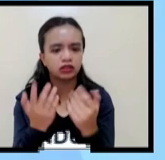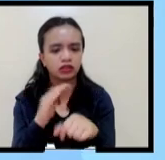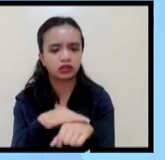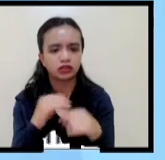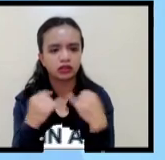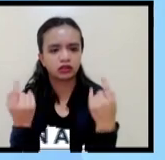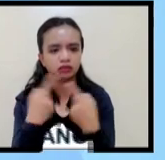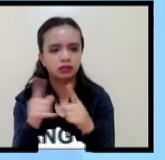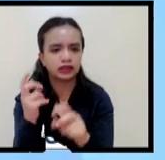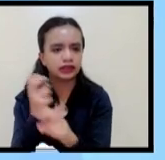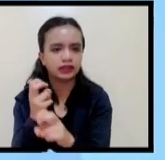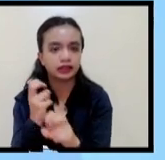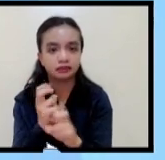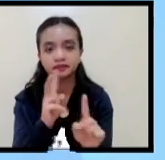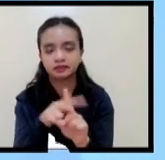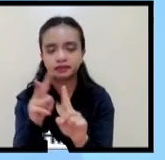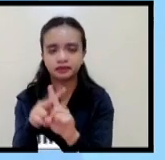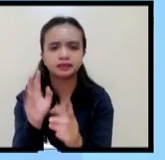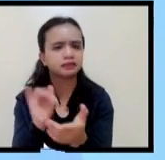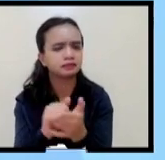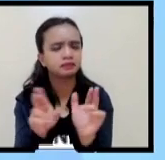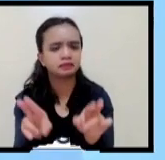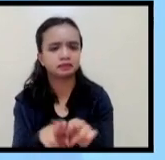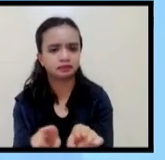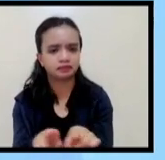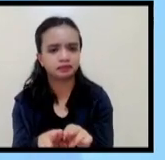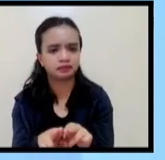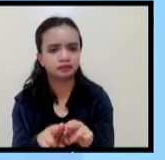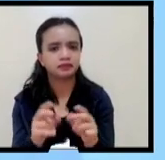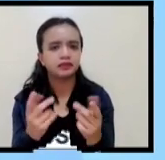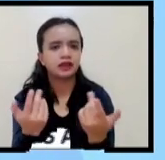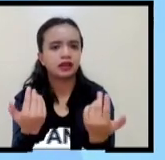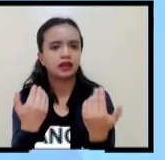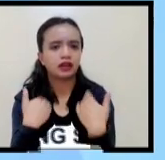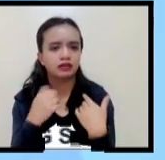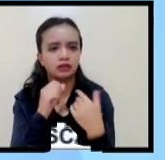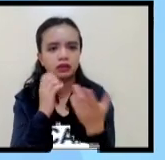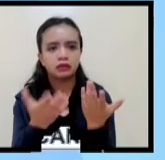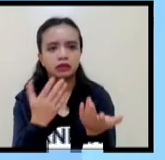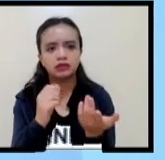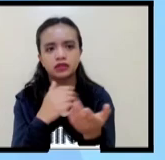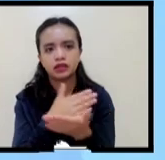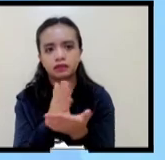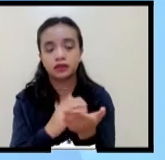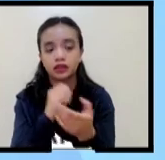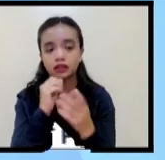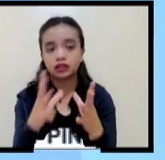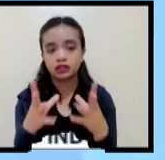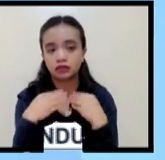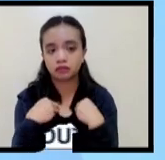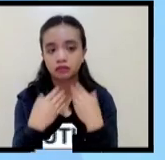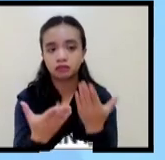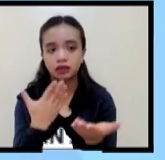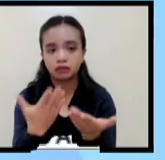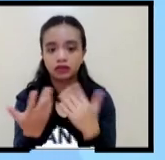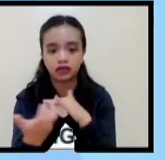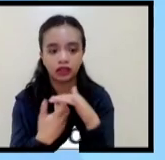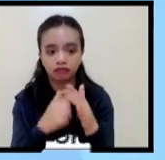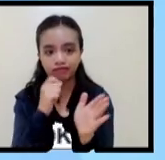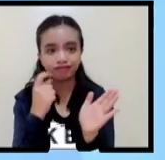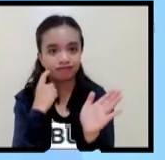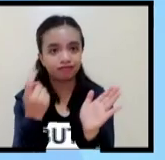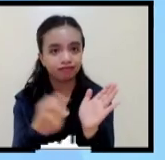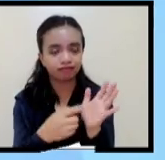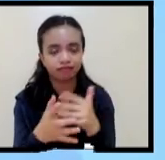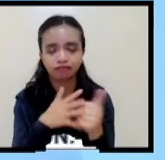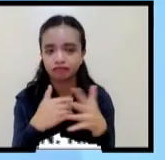ang hirap-hirap pa magka-client? So that's normal na merong mga rejections, normal na hindi ka agad mapansin ng client, lalo na kahit